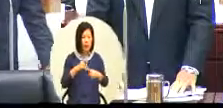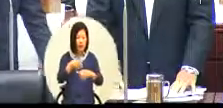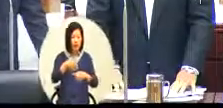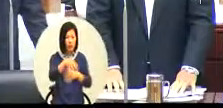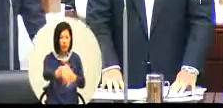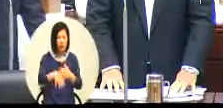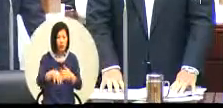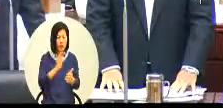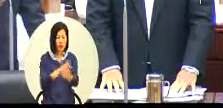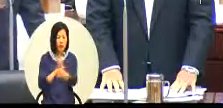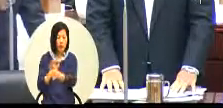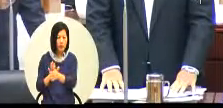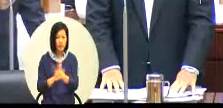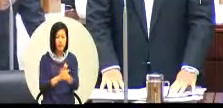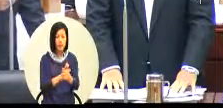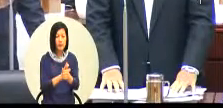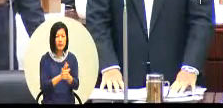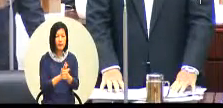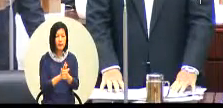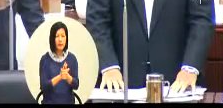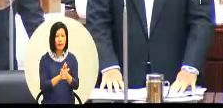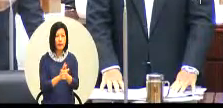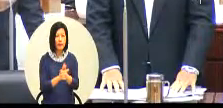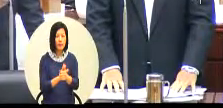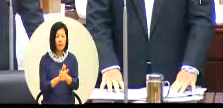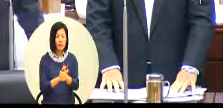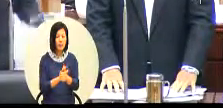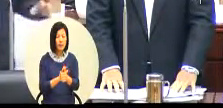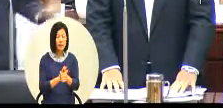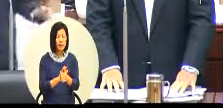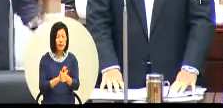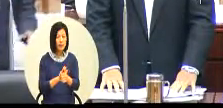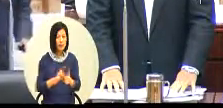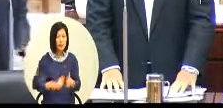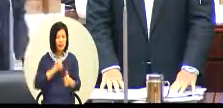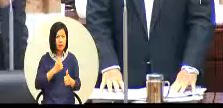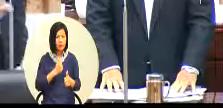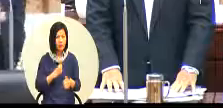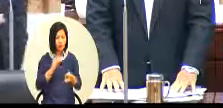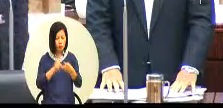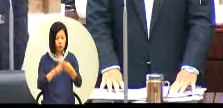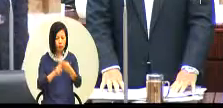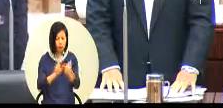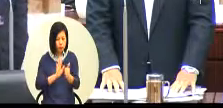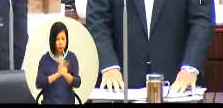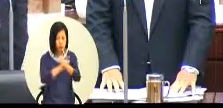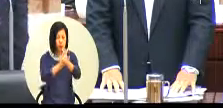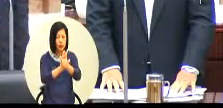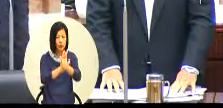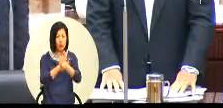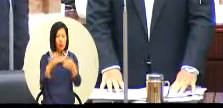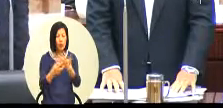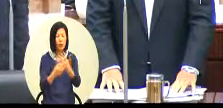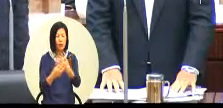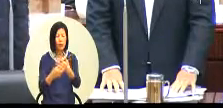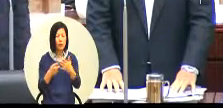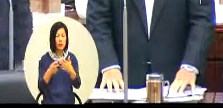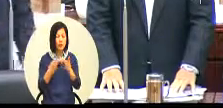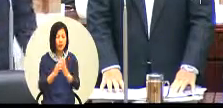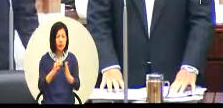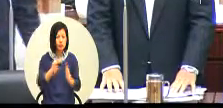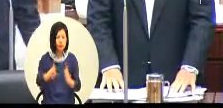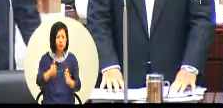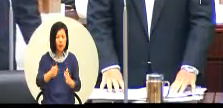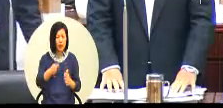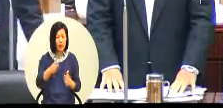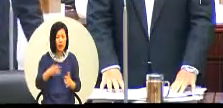能够协助为这个我们真正的一个主推手，虽然是我们卫生局局长，您在